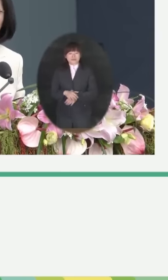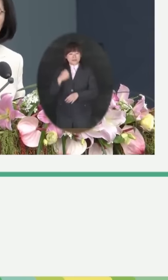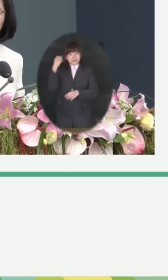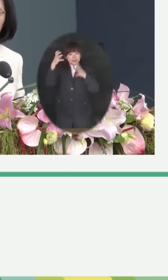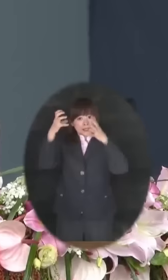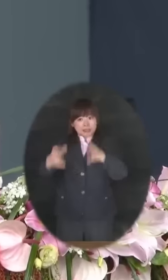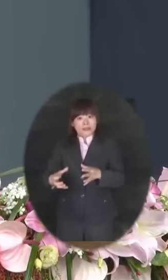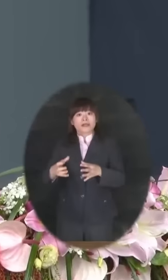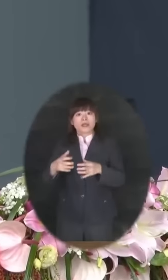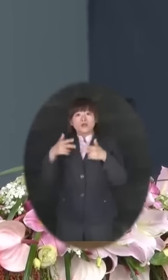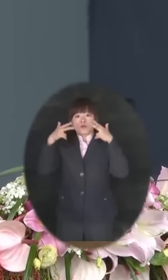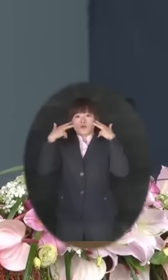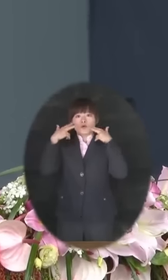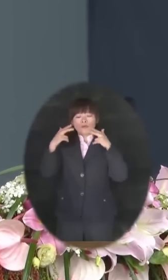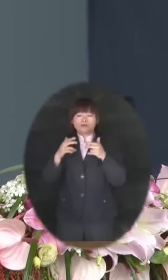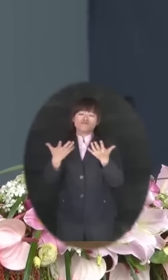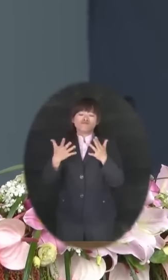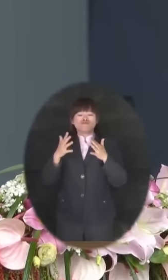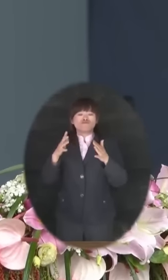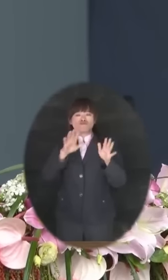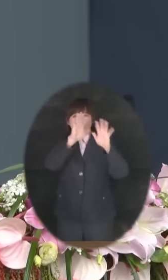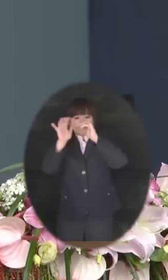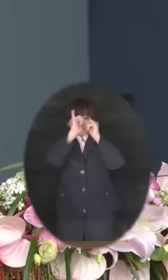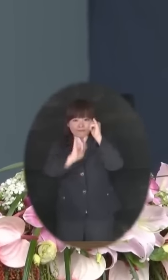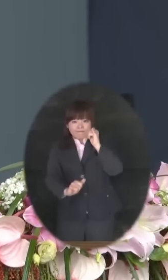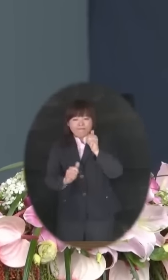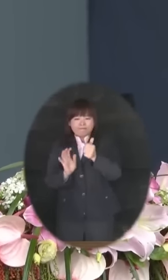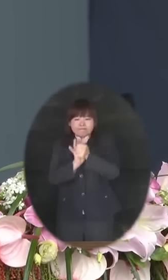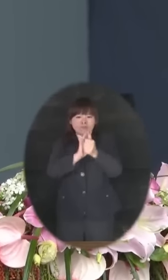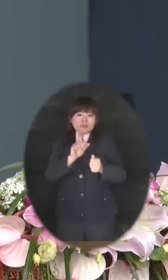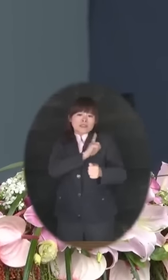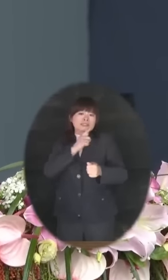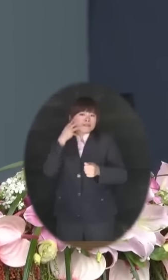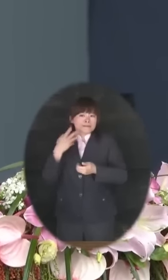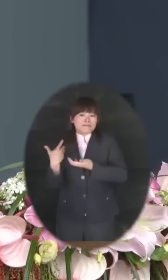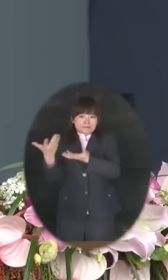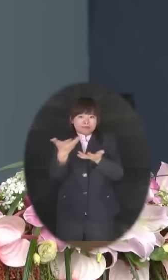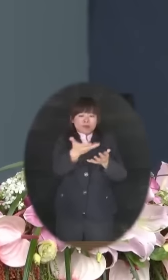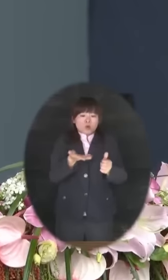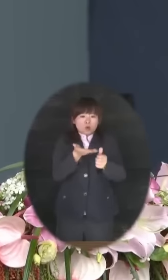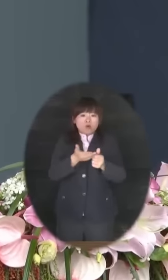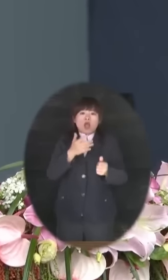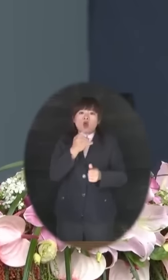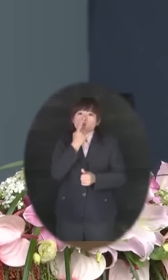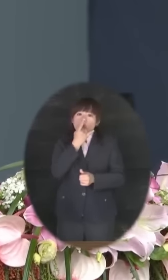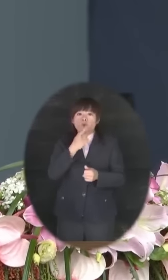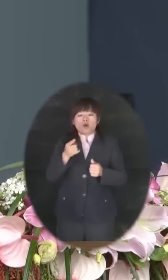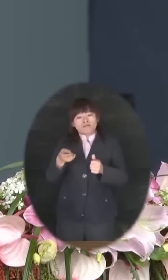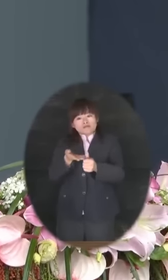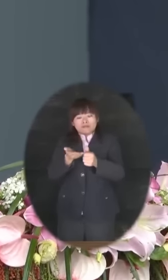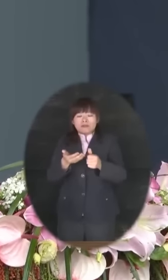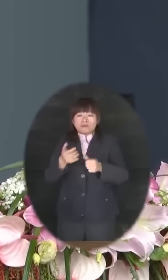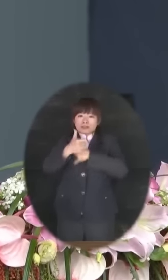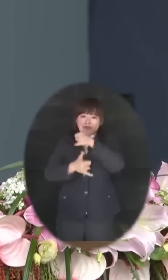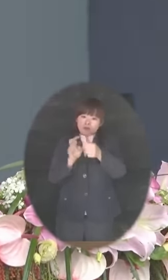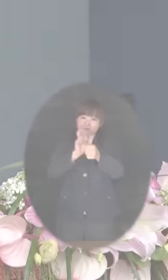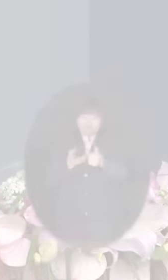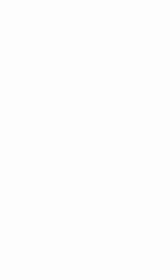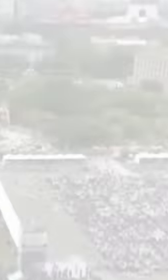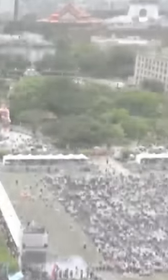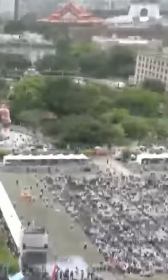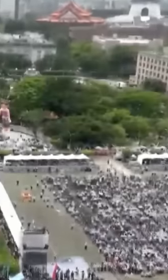建原民史观，逐步推动自治，富裕语言文化，提升生活照